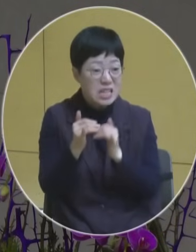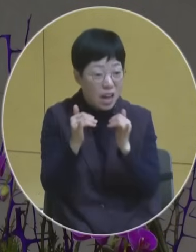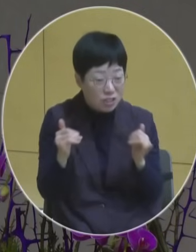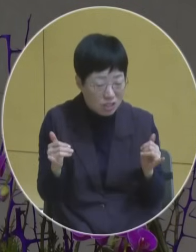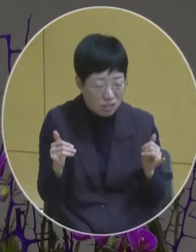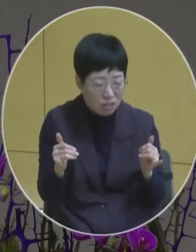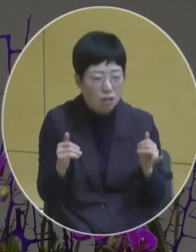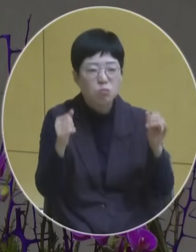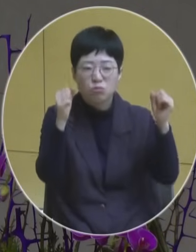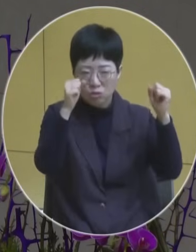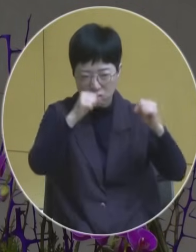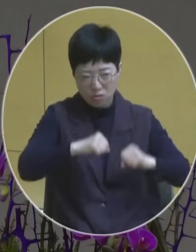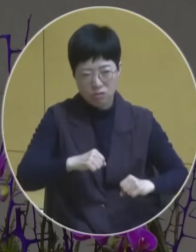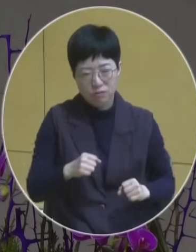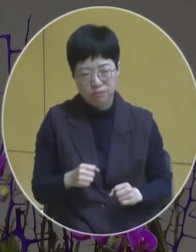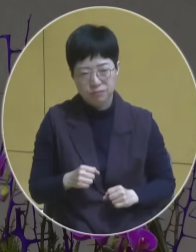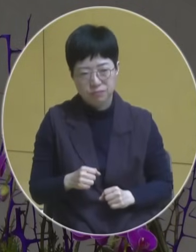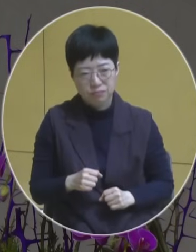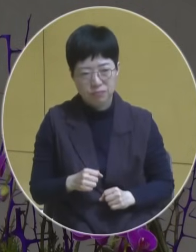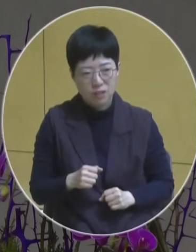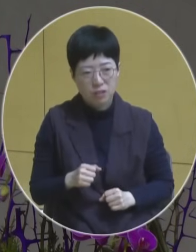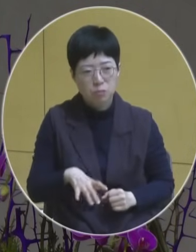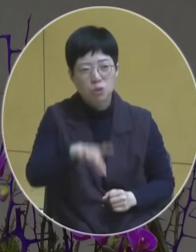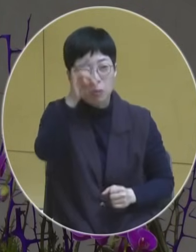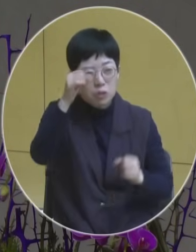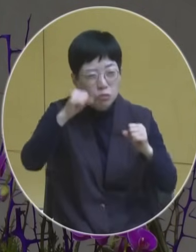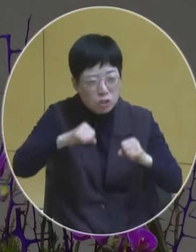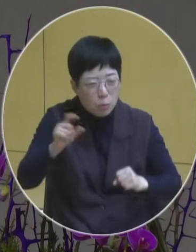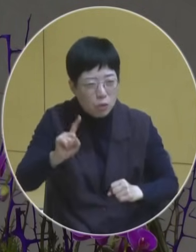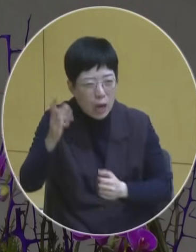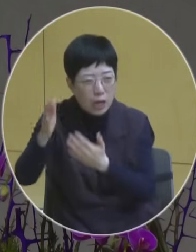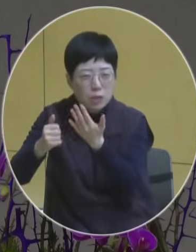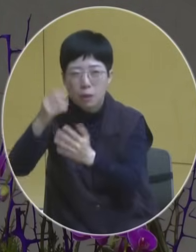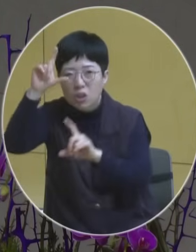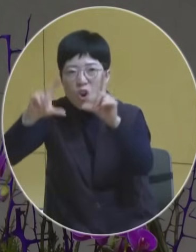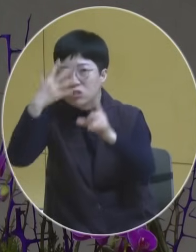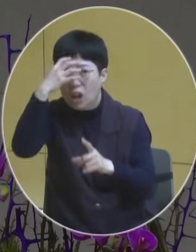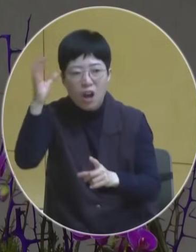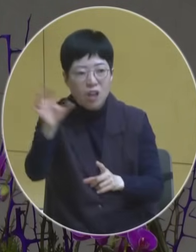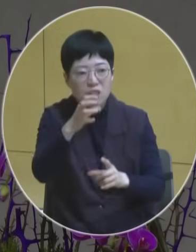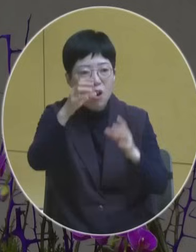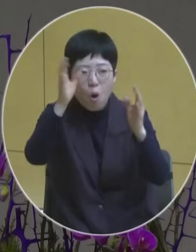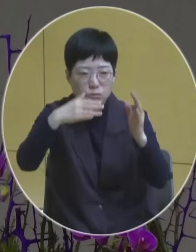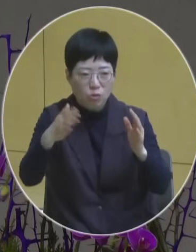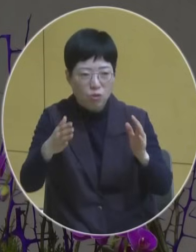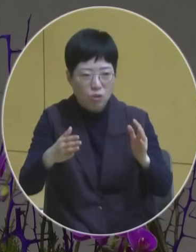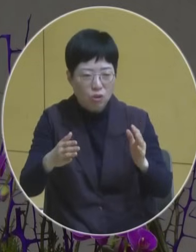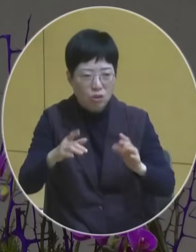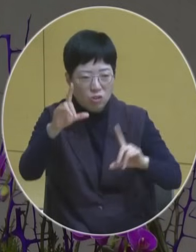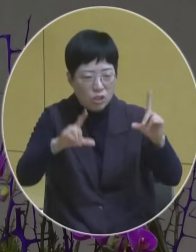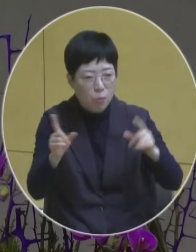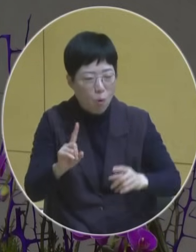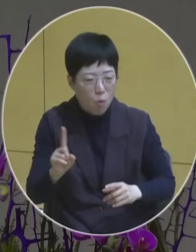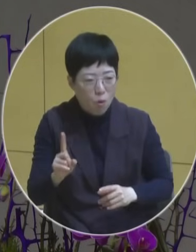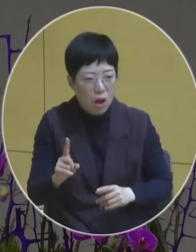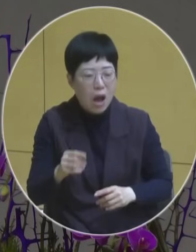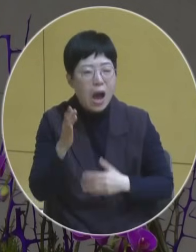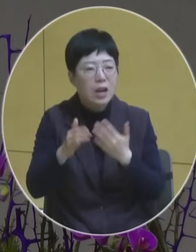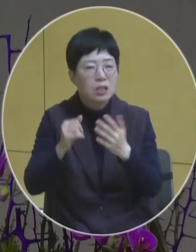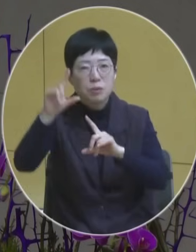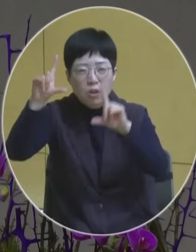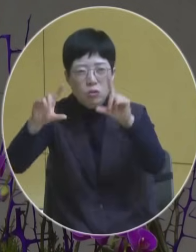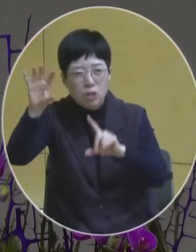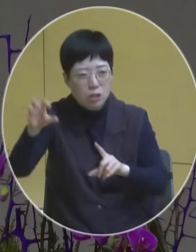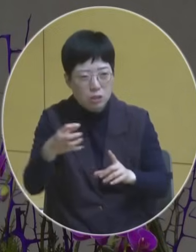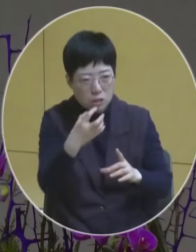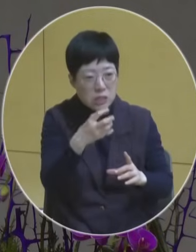인간은 무너지기 시작했어요. 제일 먼저 무너진 게 뭘까요? 하나님의 형상이 무너졌어요. 하나님 형상대로 창조된 우리 속에 하나님의